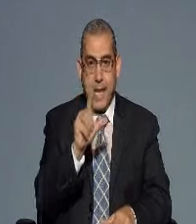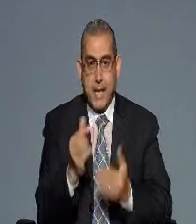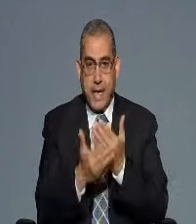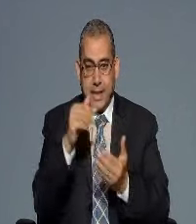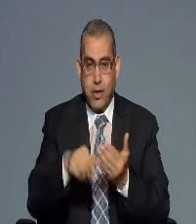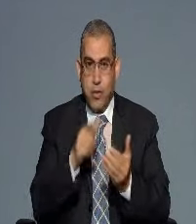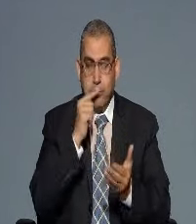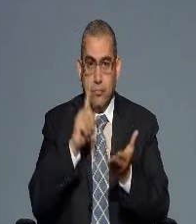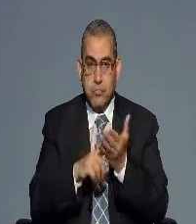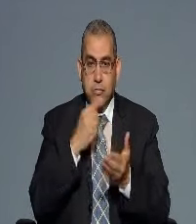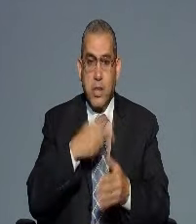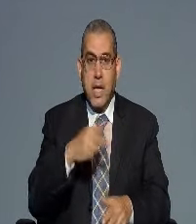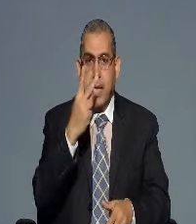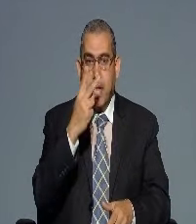تمثل